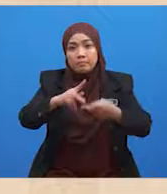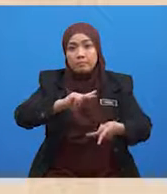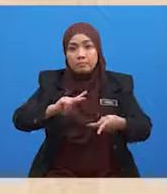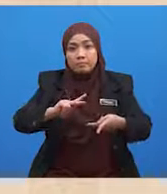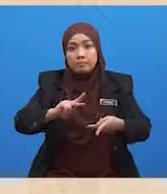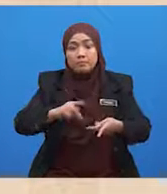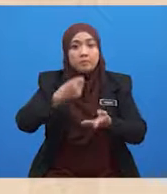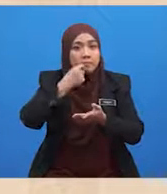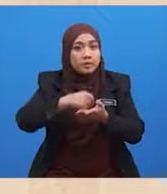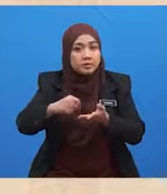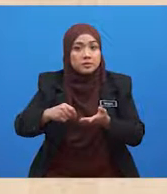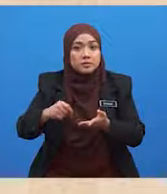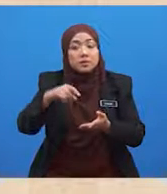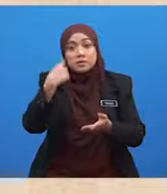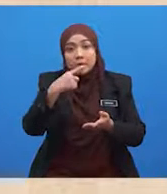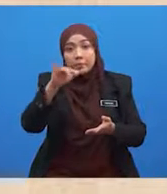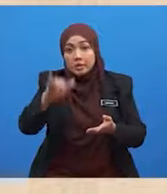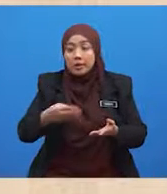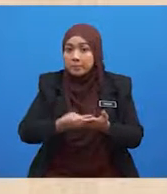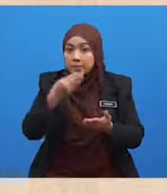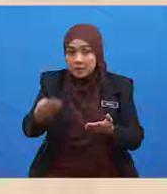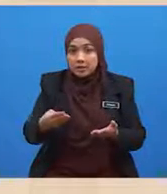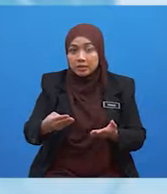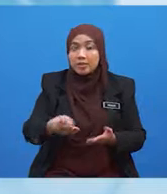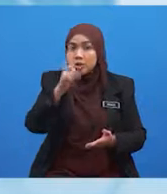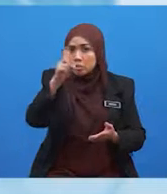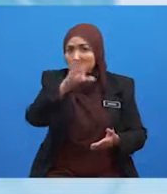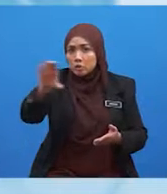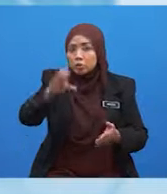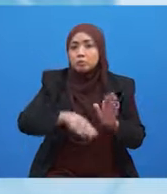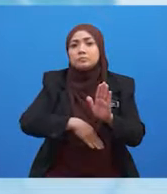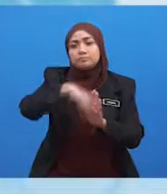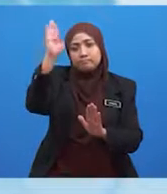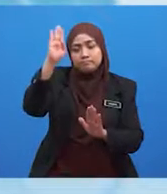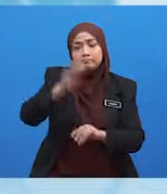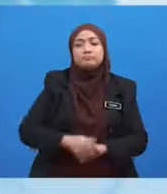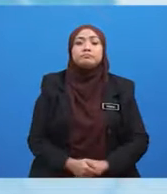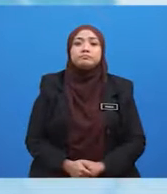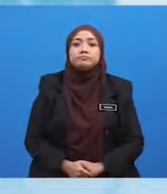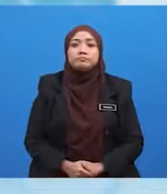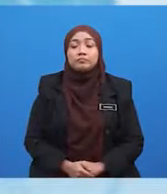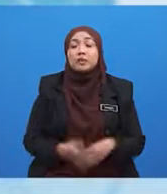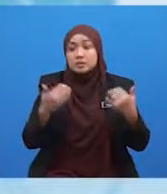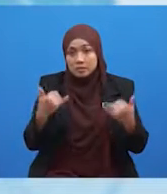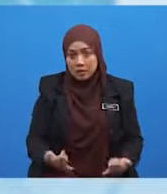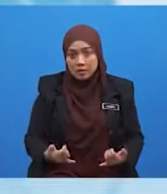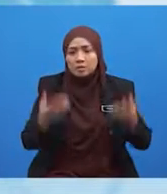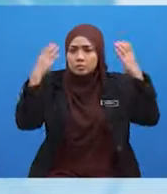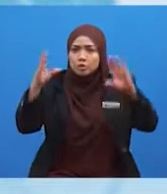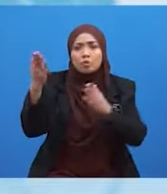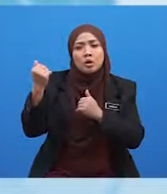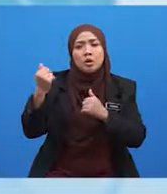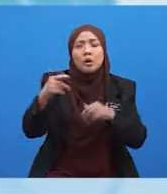pembelian rm100 dan ke atas Baiklah Praja Praja sekian Cikgu